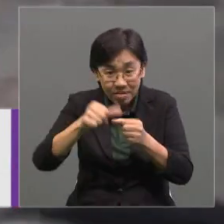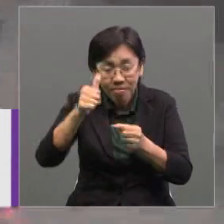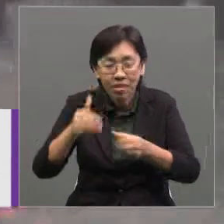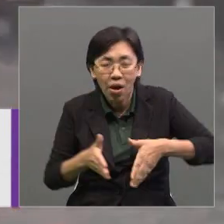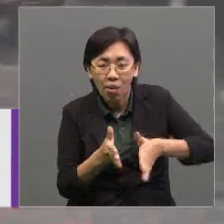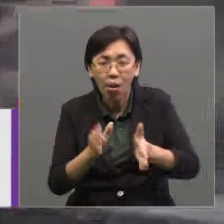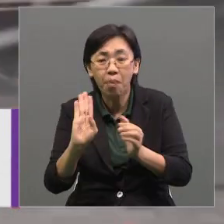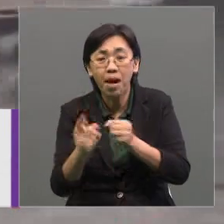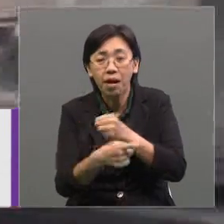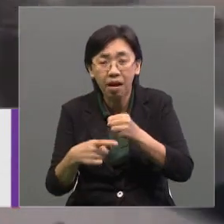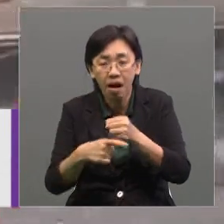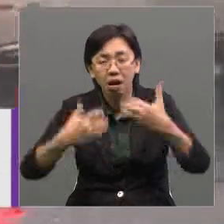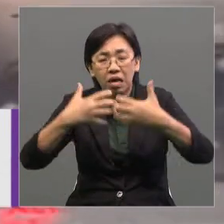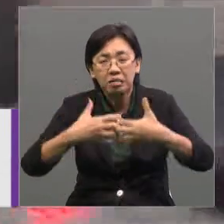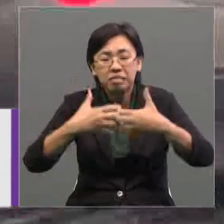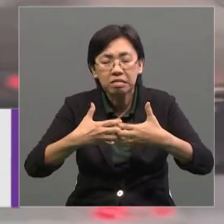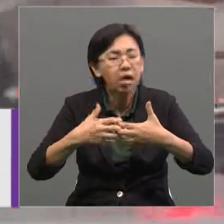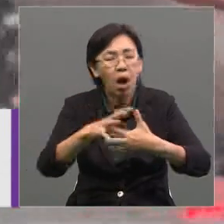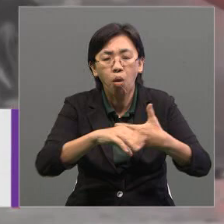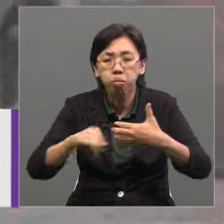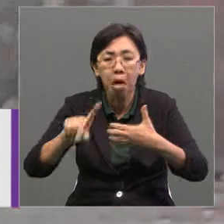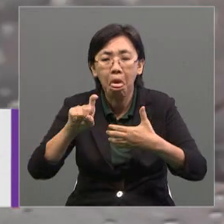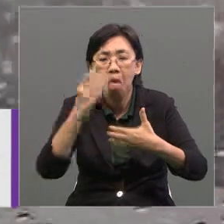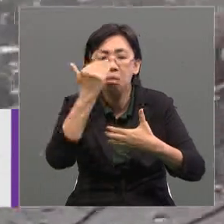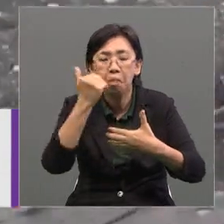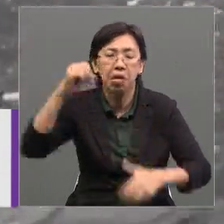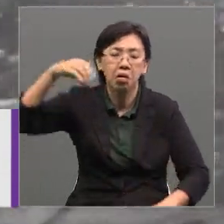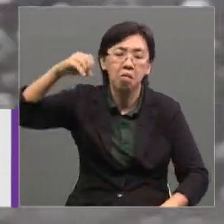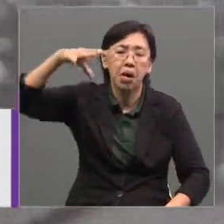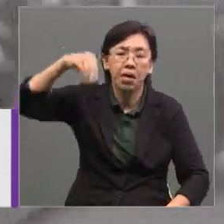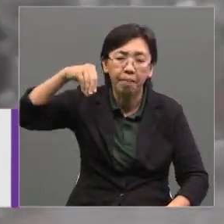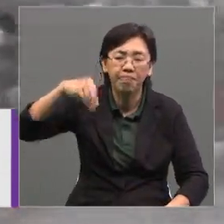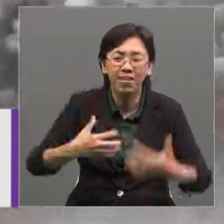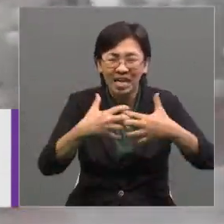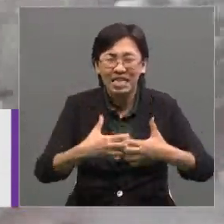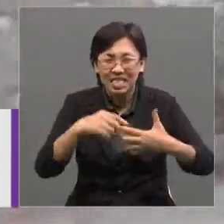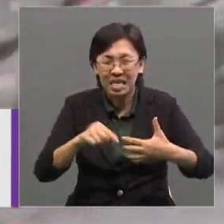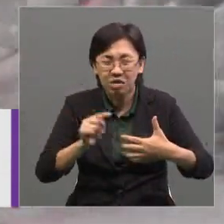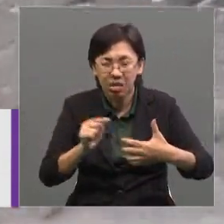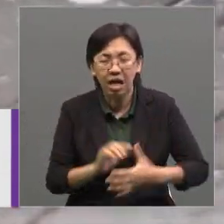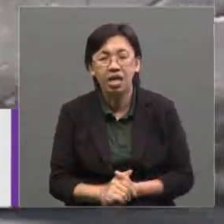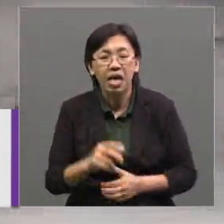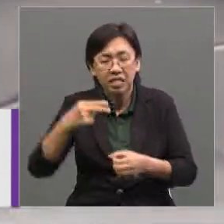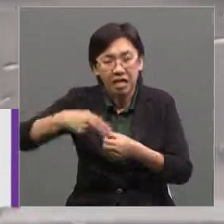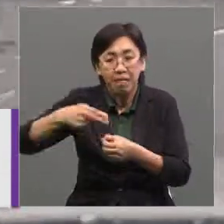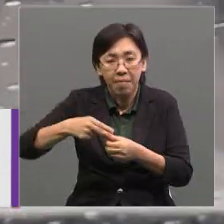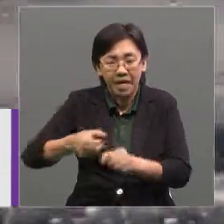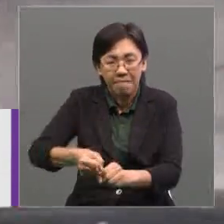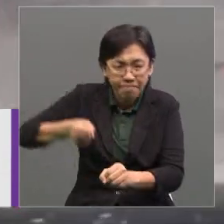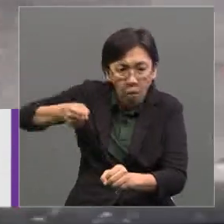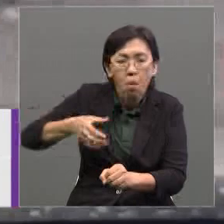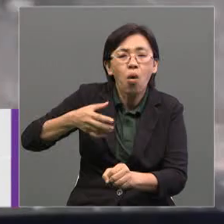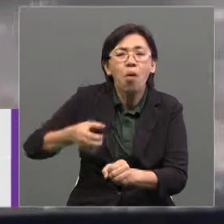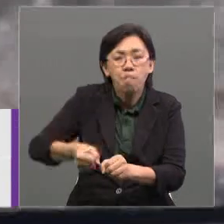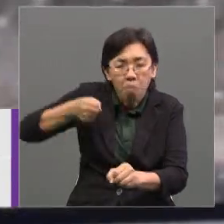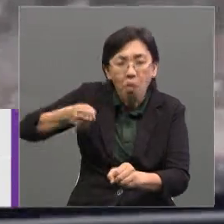ามีปัญหาไฟดับพอไฟดับปุ๊บเครื่องสูบน้ำไม่ทำงานปั๊มต้องเตรียมปั๊มที่ใช้น้ำมันไม่ได้ใช้ไฟฟ้า